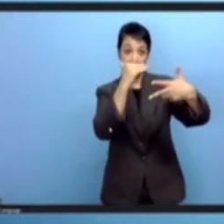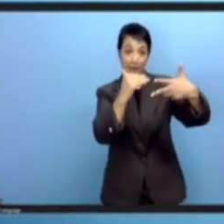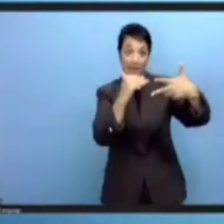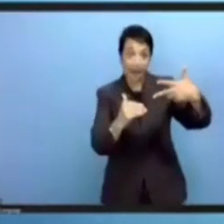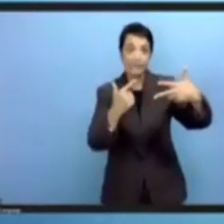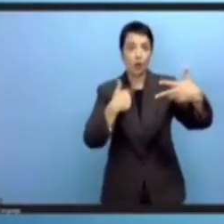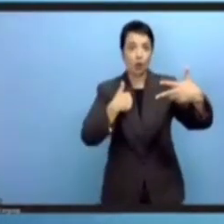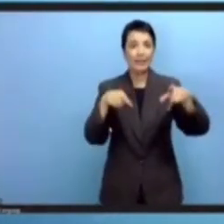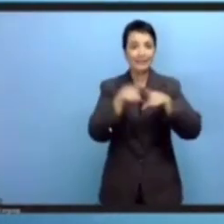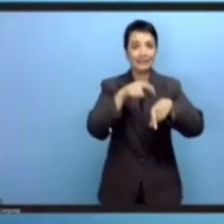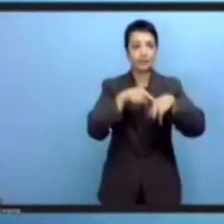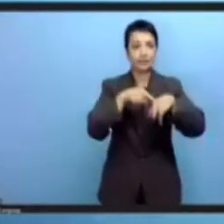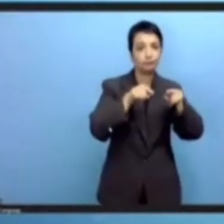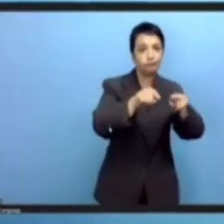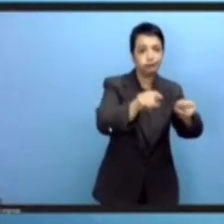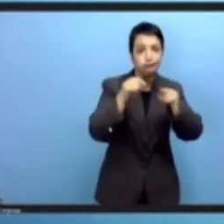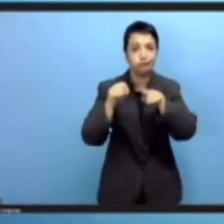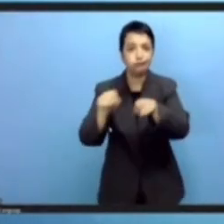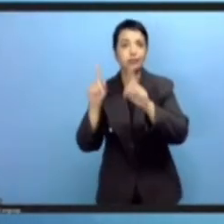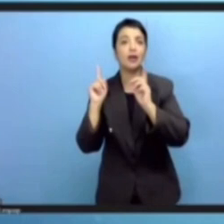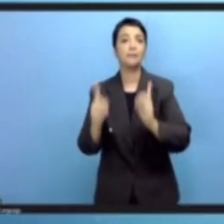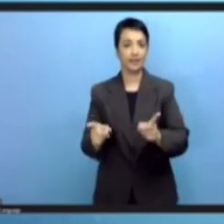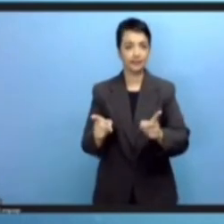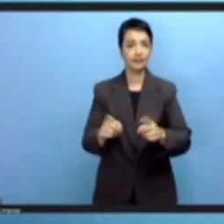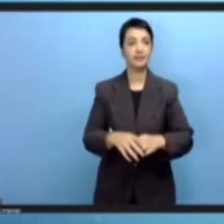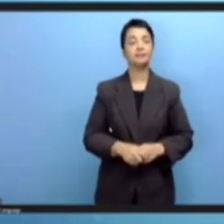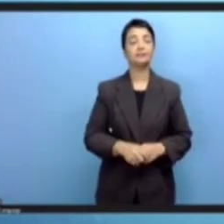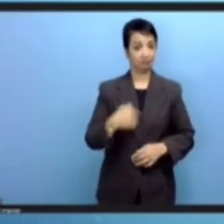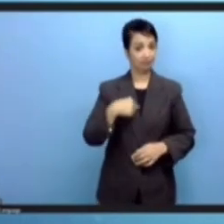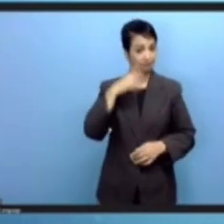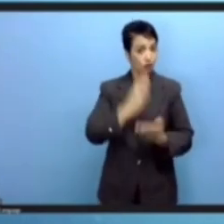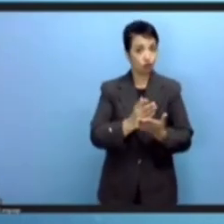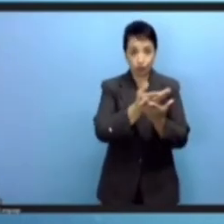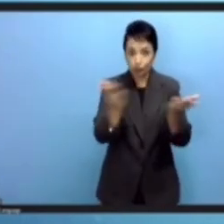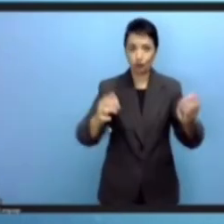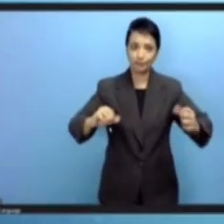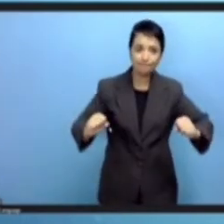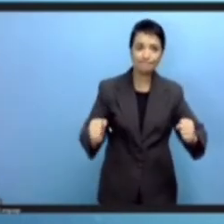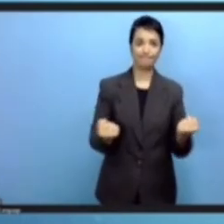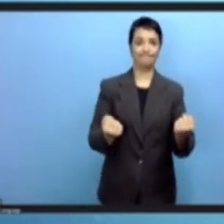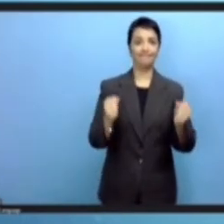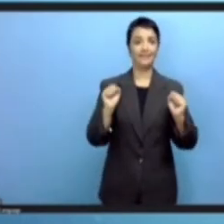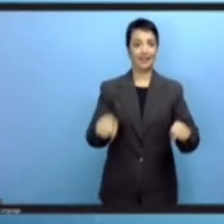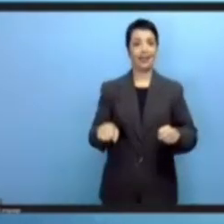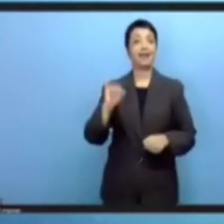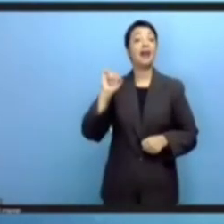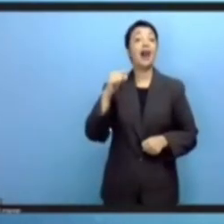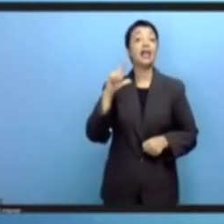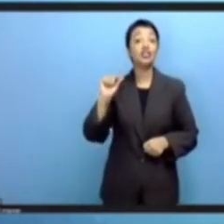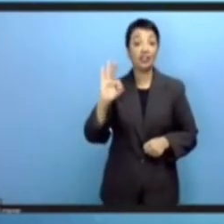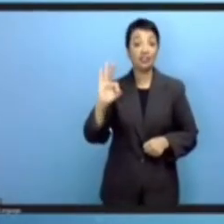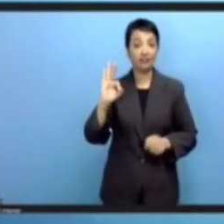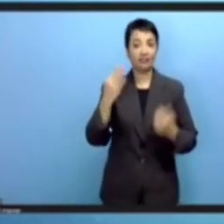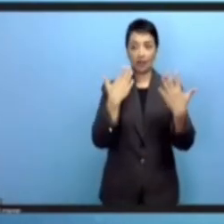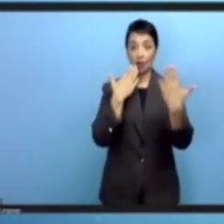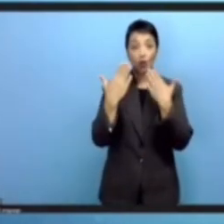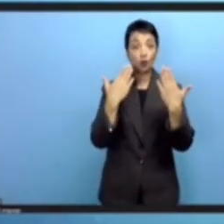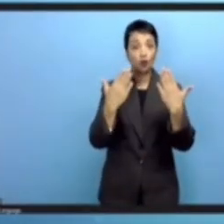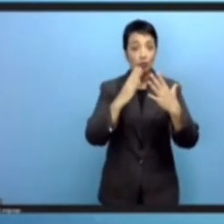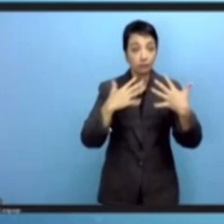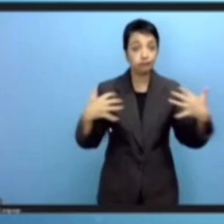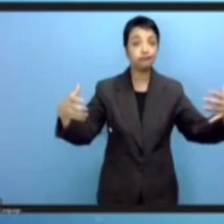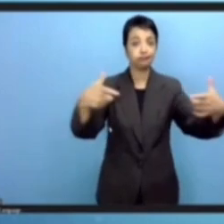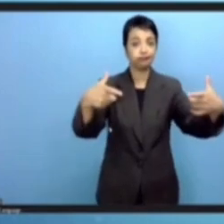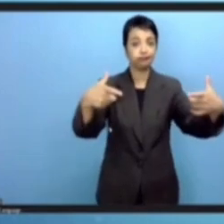lancer dans ces trois courses en même temps. Et je suis sûr que vous allez être à la hauteur de ces tâches et la communauté actuelle, ce